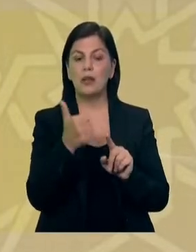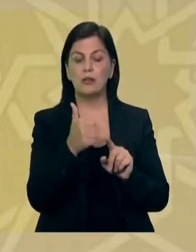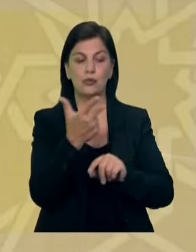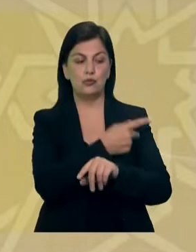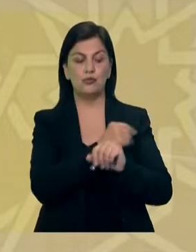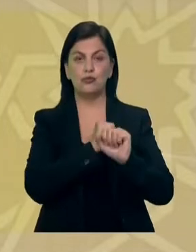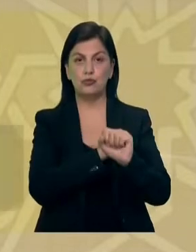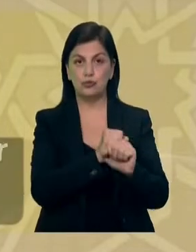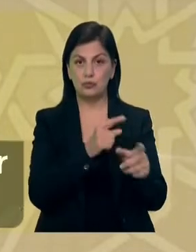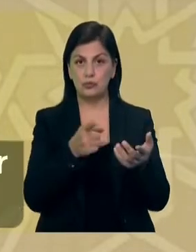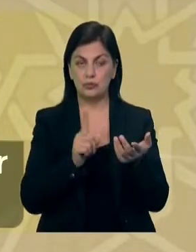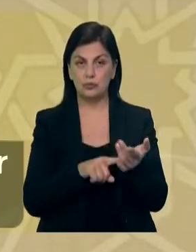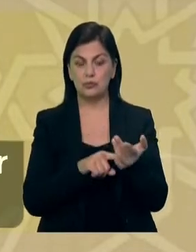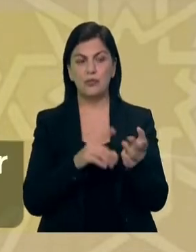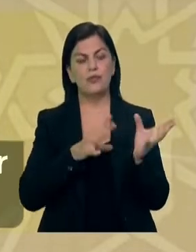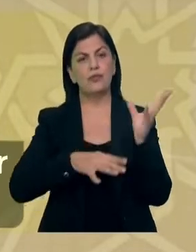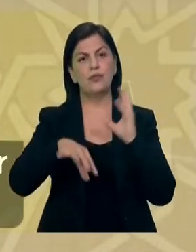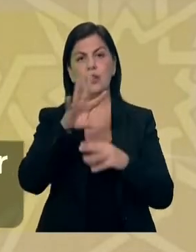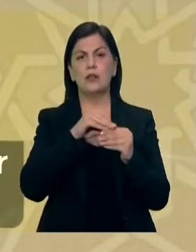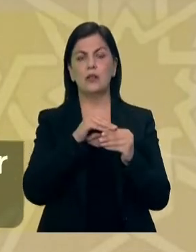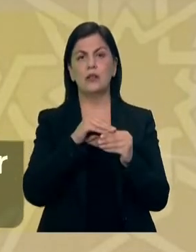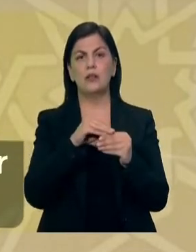peyvəndləşmə sertifikatıdır. Yəni bütün